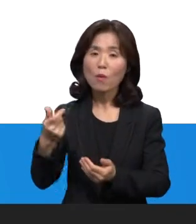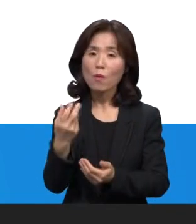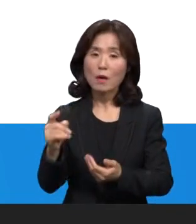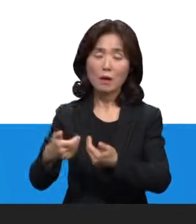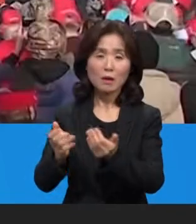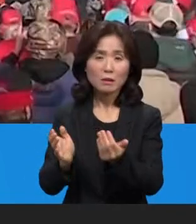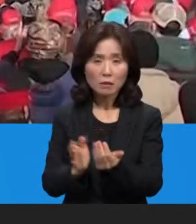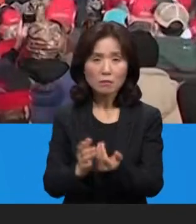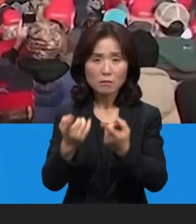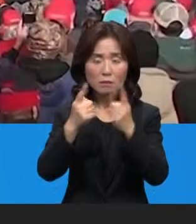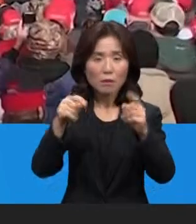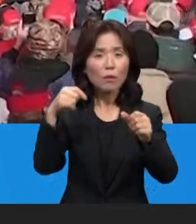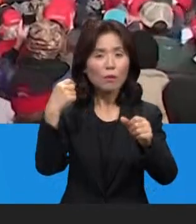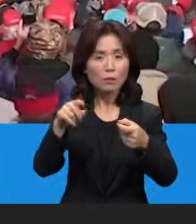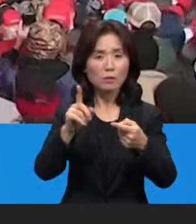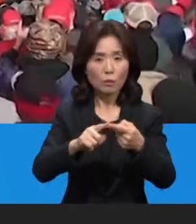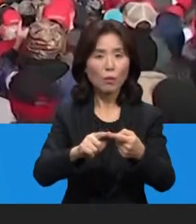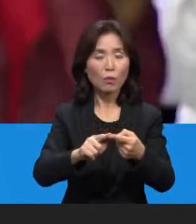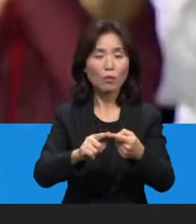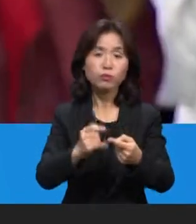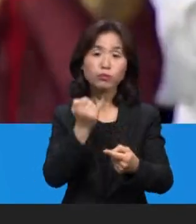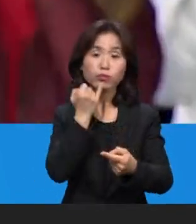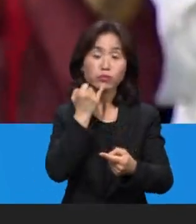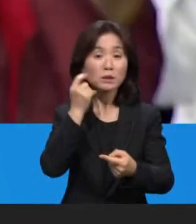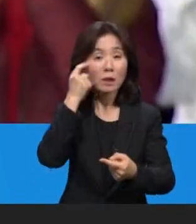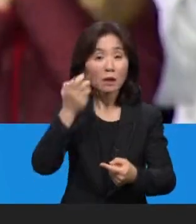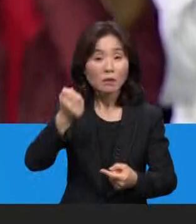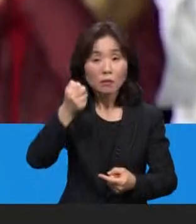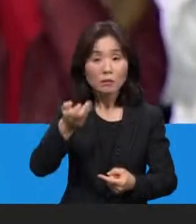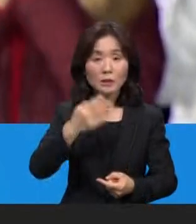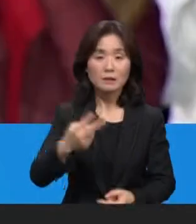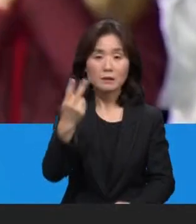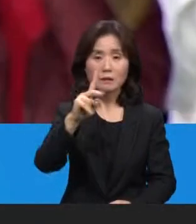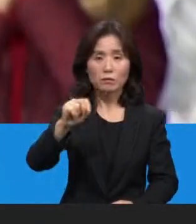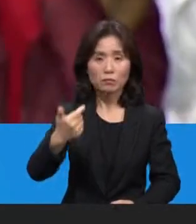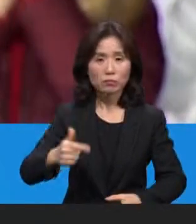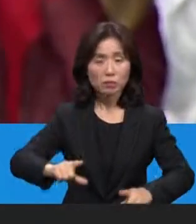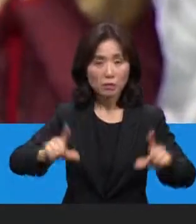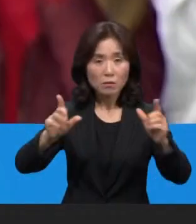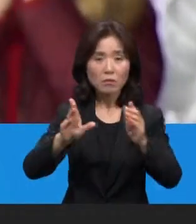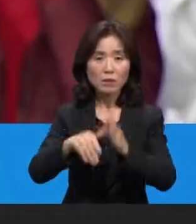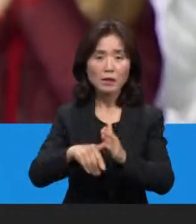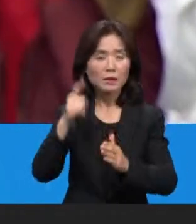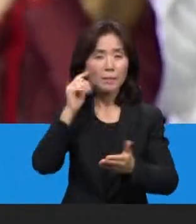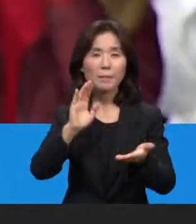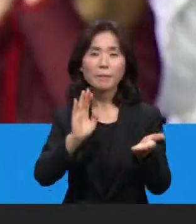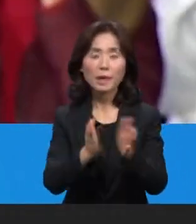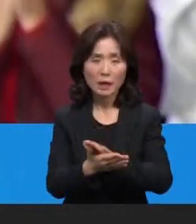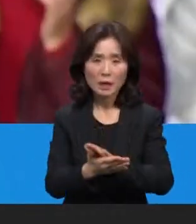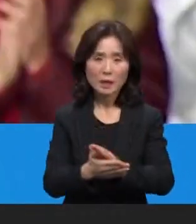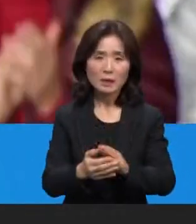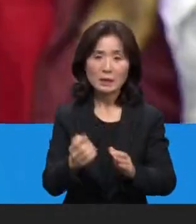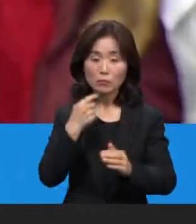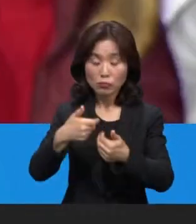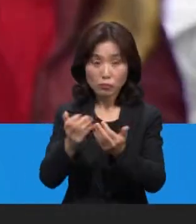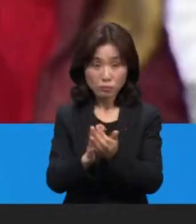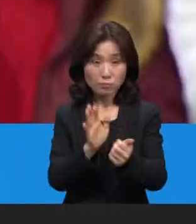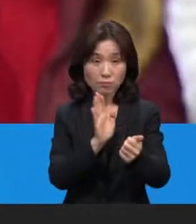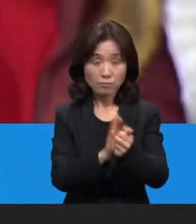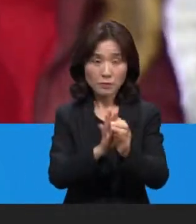대해서 상당히 긍정적인 시각을 갖고 있었는데 2016년에는 이게 많이 바뀌었습니다. 민주당 지지자들은